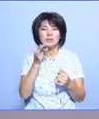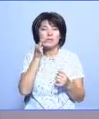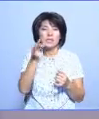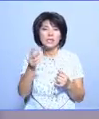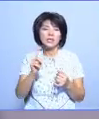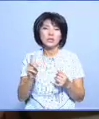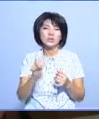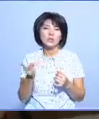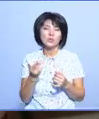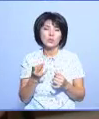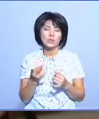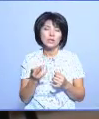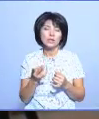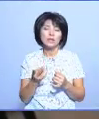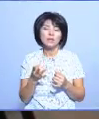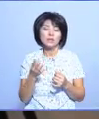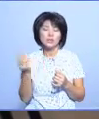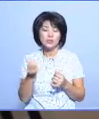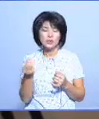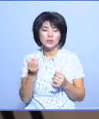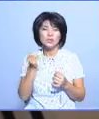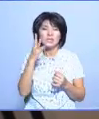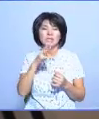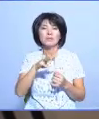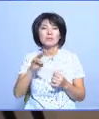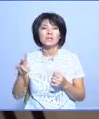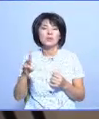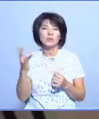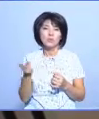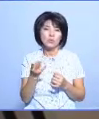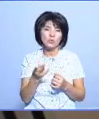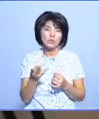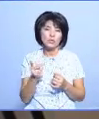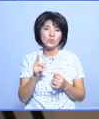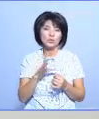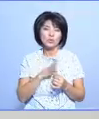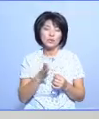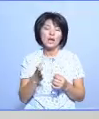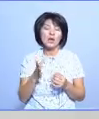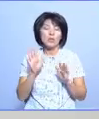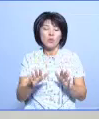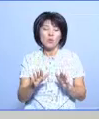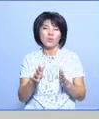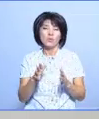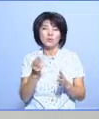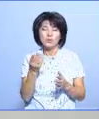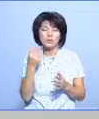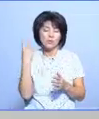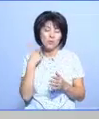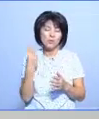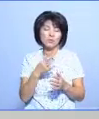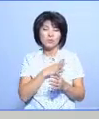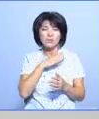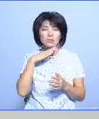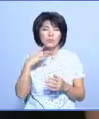алтындарын ломбардқа өткізіп, оған 5 миллион теңгеден астам ақша берген. Кейін кәсіпкер өз-өзіне қол жұмсаған. Туғандары экс-полицейді кінәлі